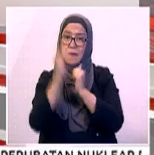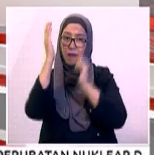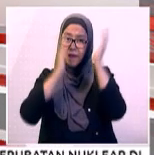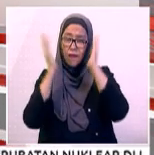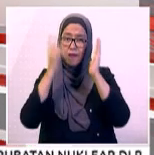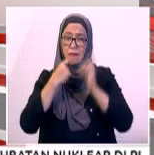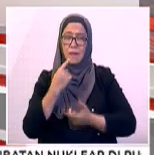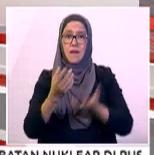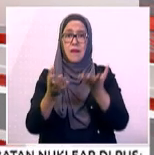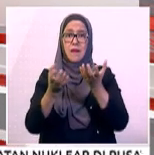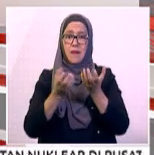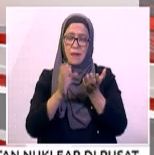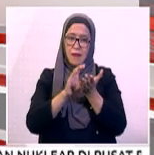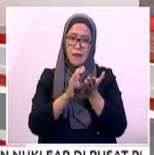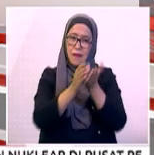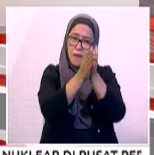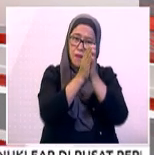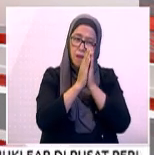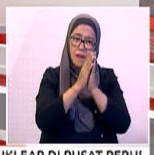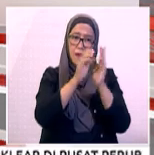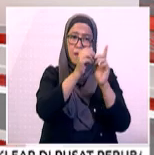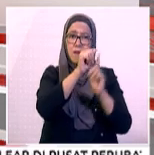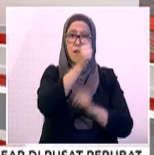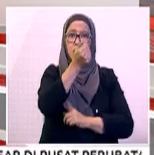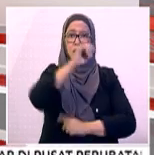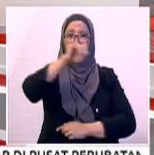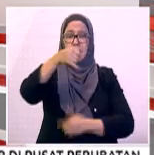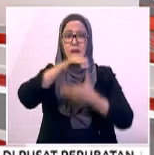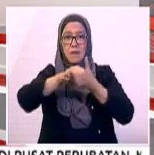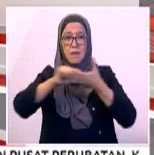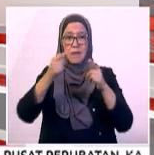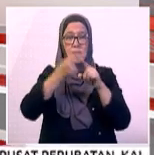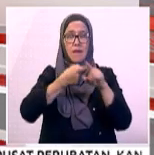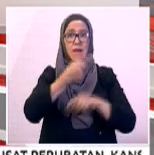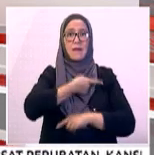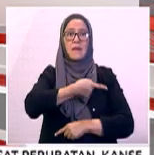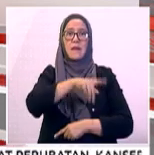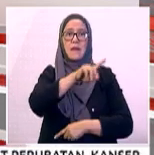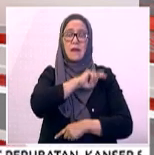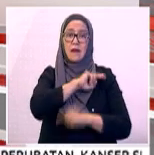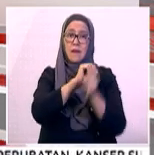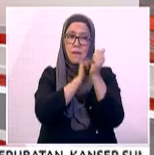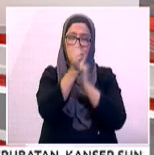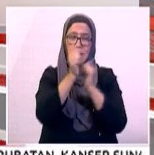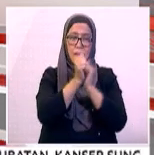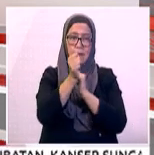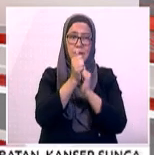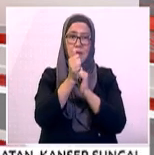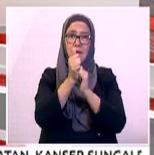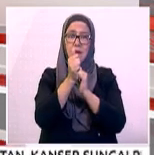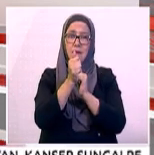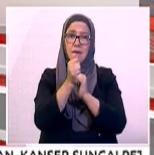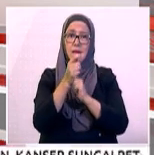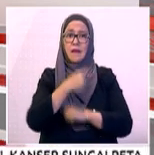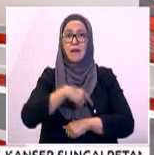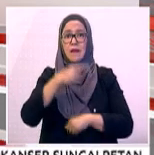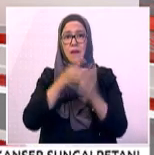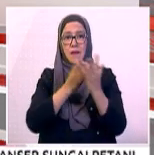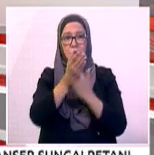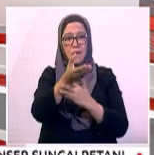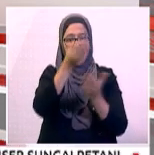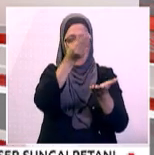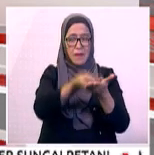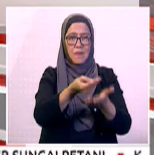peruntukan RM10 juta daripada Kementerian Belia dan Sukan KBS menerusi belanjawan 2019 ke temasya sukan